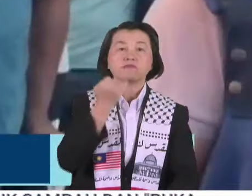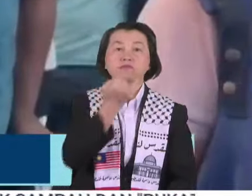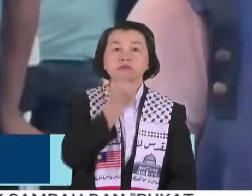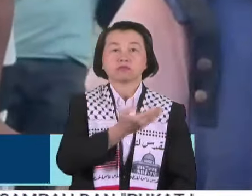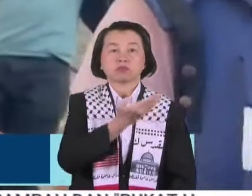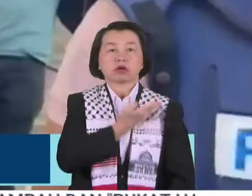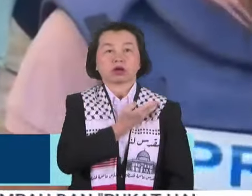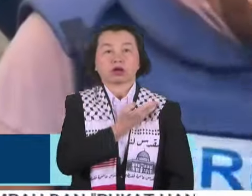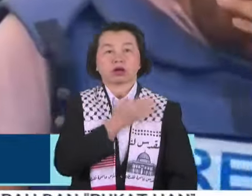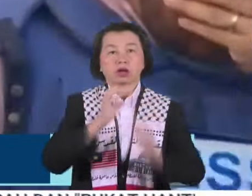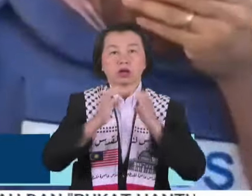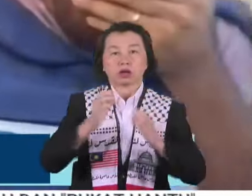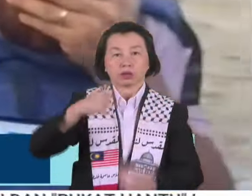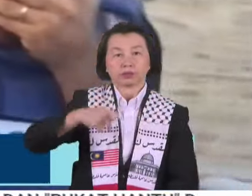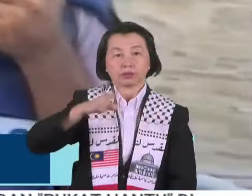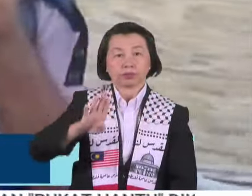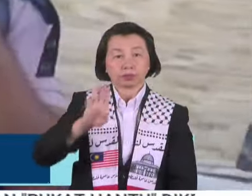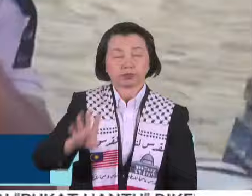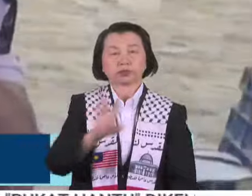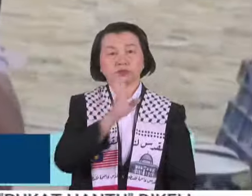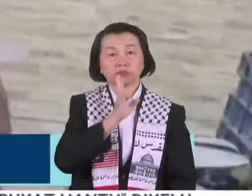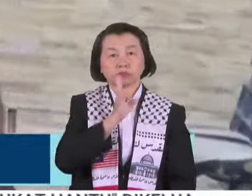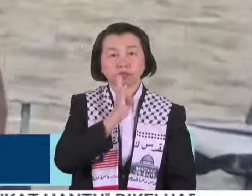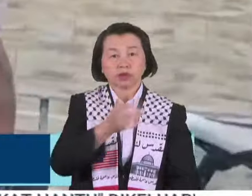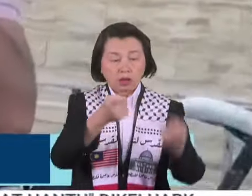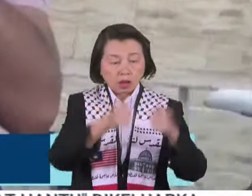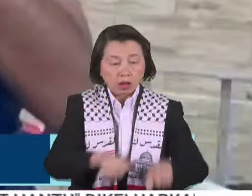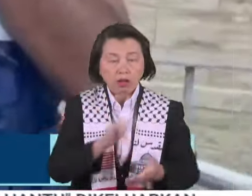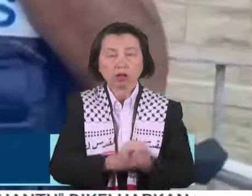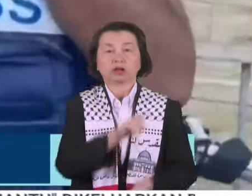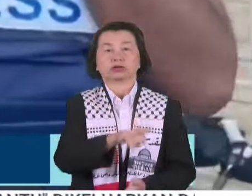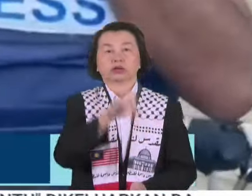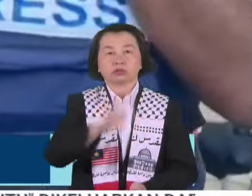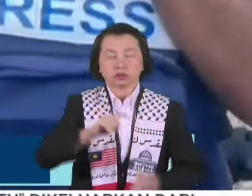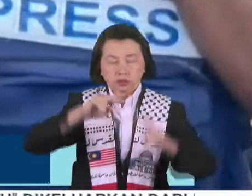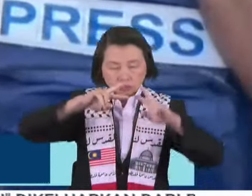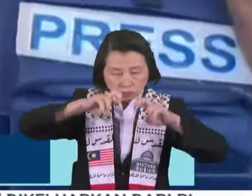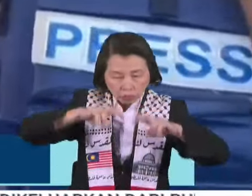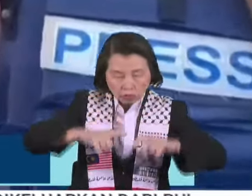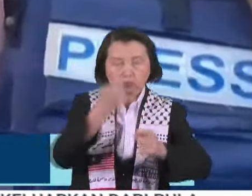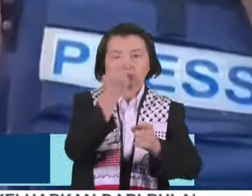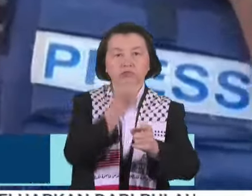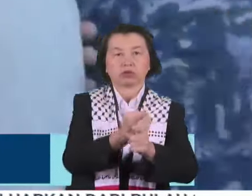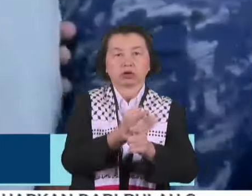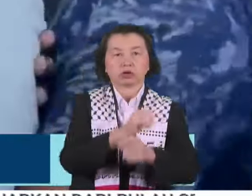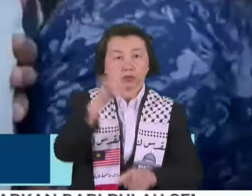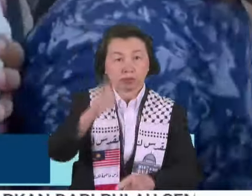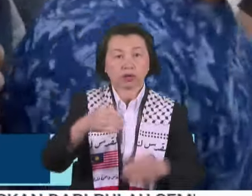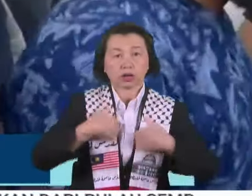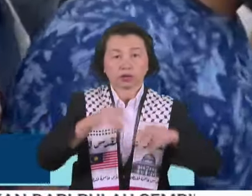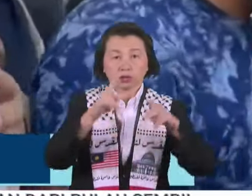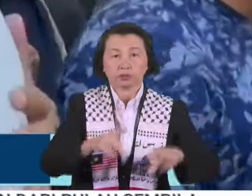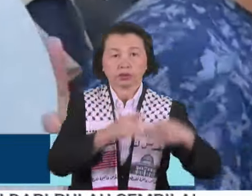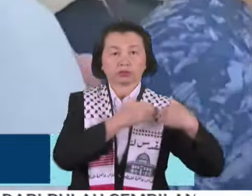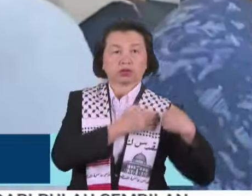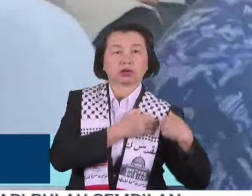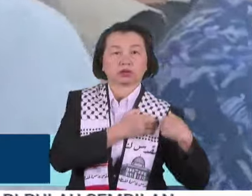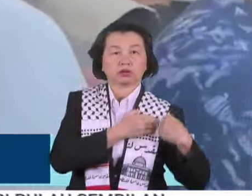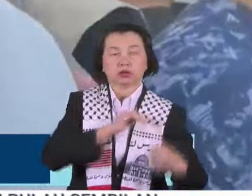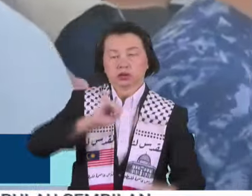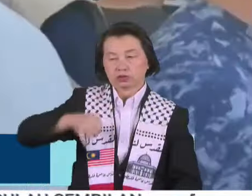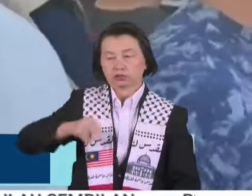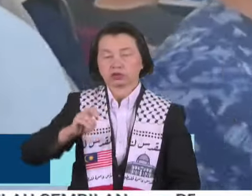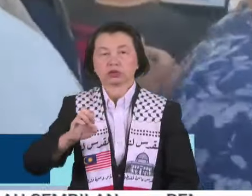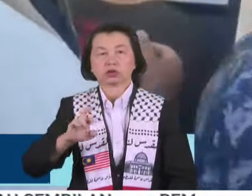Gaza. Jurucakap PBB Stephen Dujarric berkata insiden seumpama itu perlu disiasat dengan telus dan perlu ada pihak bertanggungjawab.